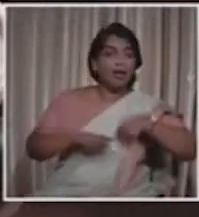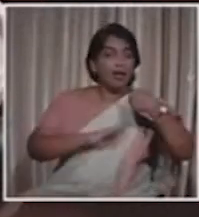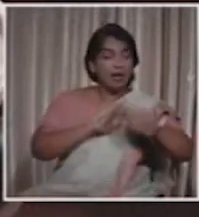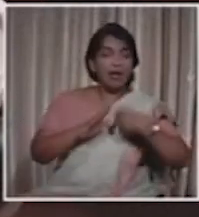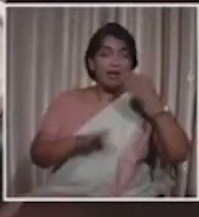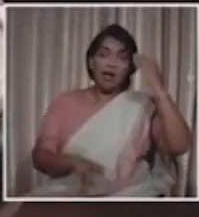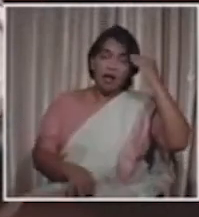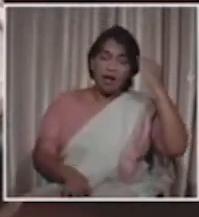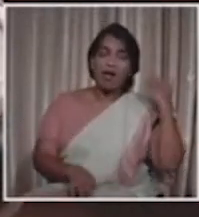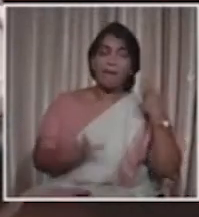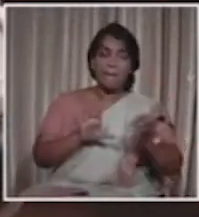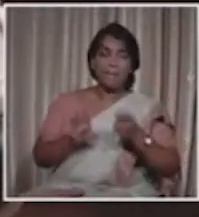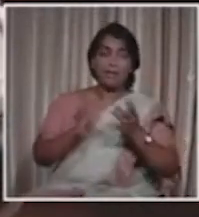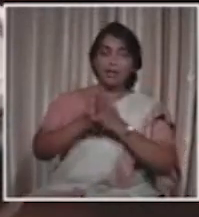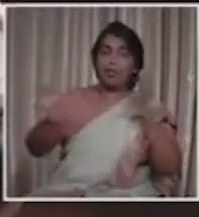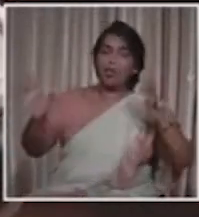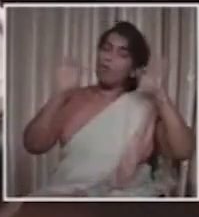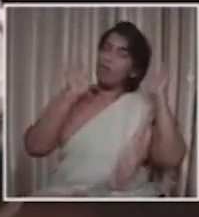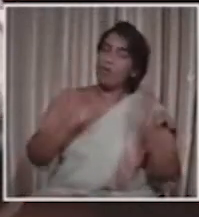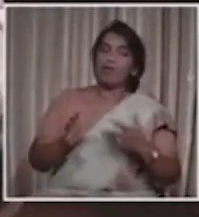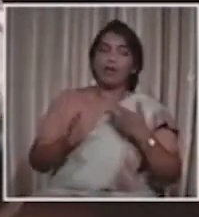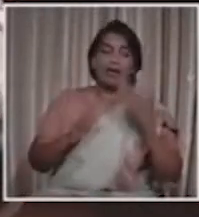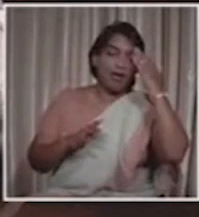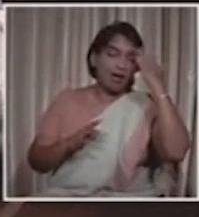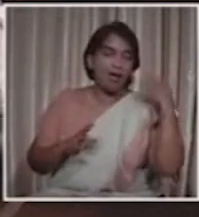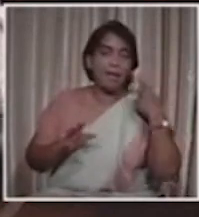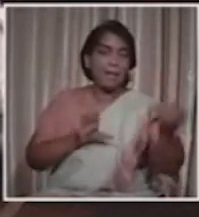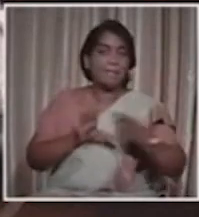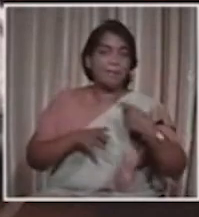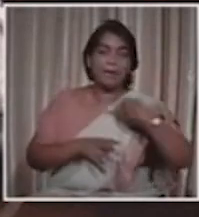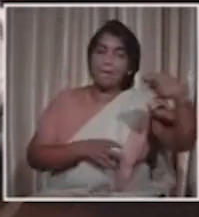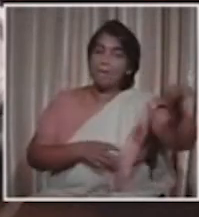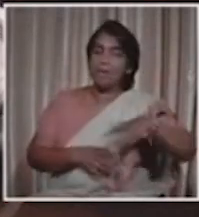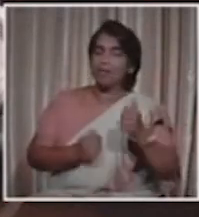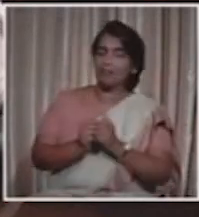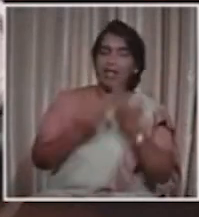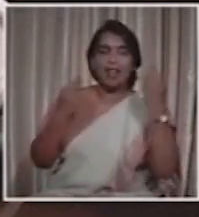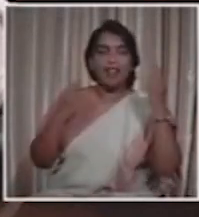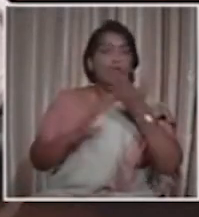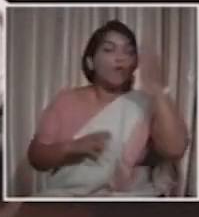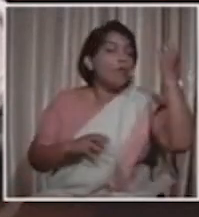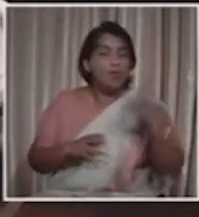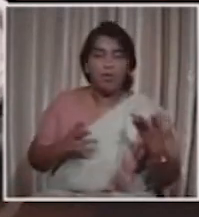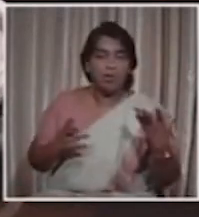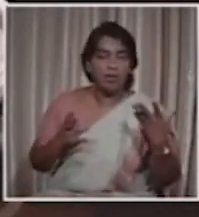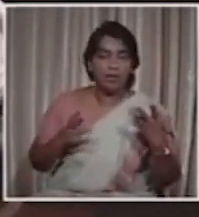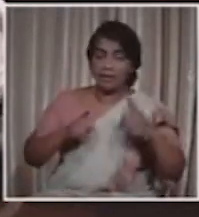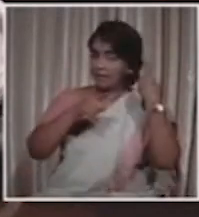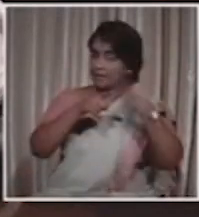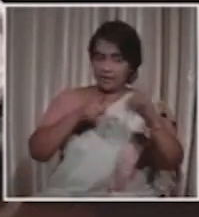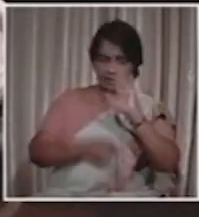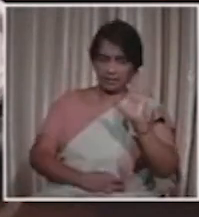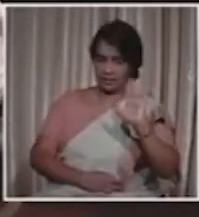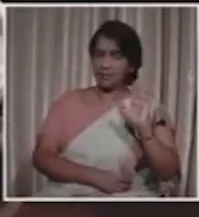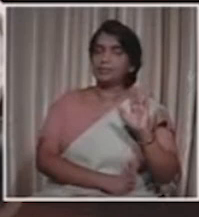අම්මලව කිරිපිටි පෝලිමෙන් ඉවත් කරලා ඒ අම්මලට කිරිපිටි ටික ලබා දෙන්න කටයුතු කරන්නේ? ඒ විතරක් නෙමෙයි ගරු